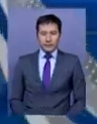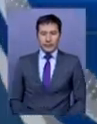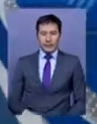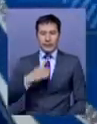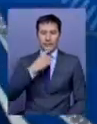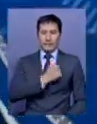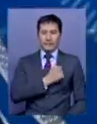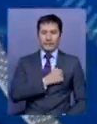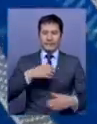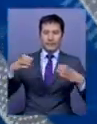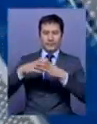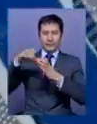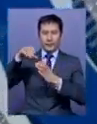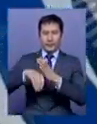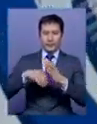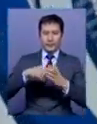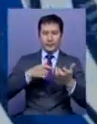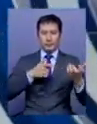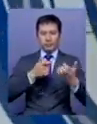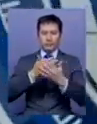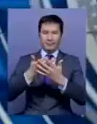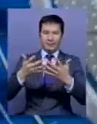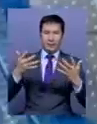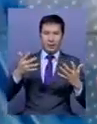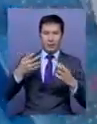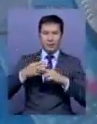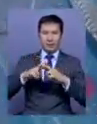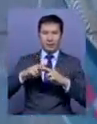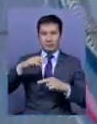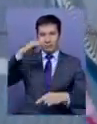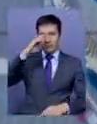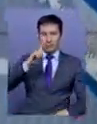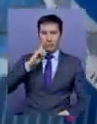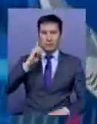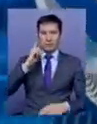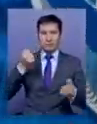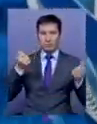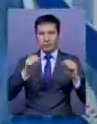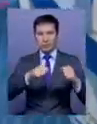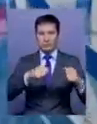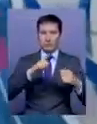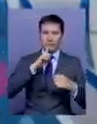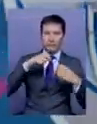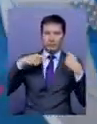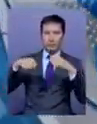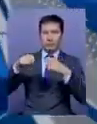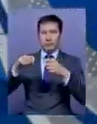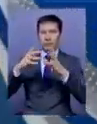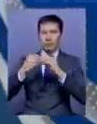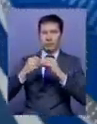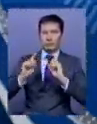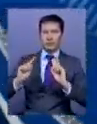Әскери бөлімден қару-жарақпен оқ-дәріні ұрлап, оны саудалаған сержант 10 жылға бас бостандығынан айырылды. Бүгін